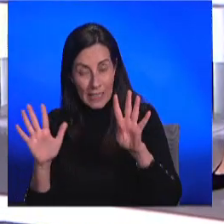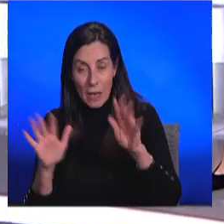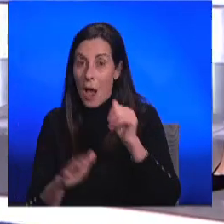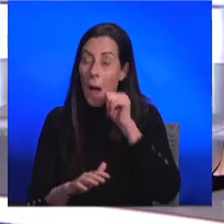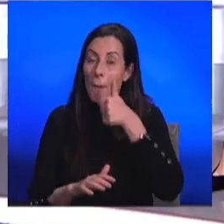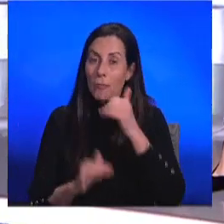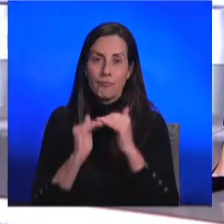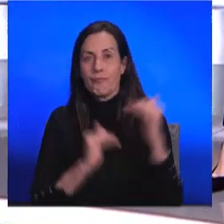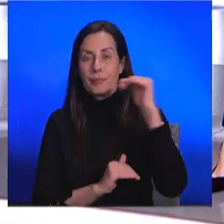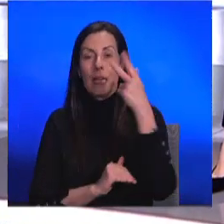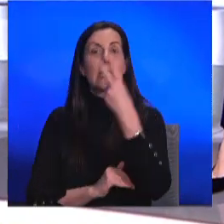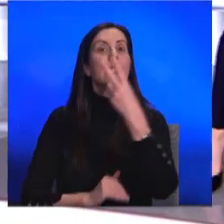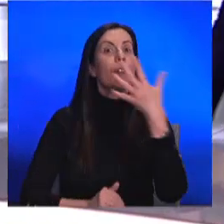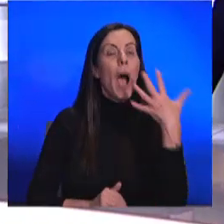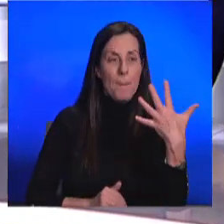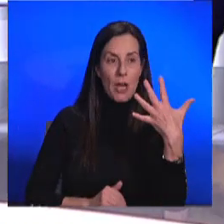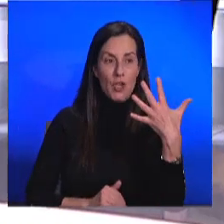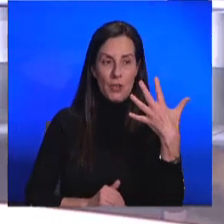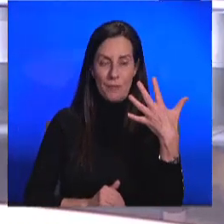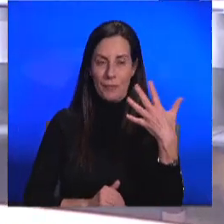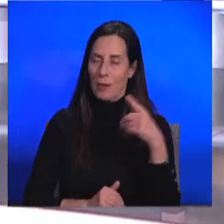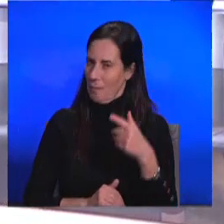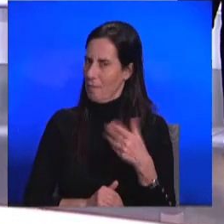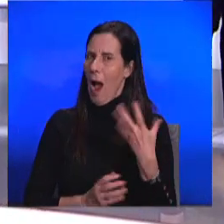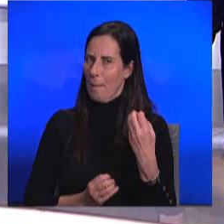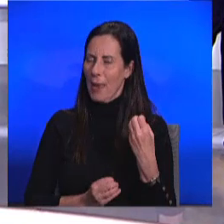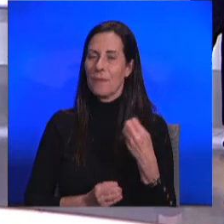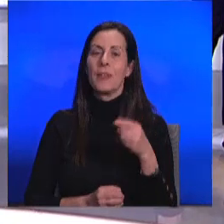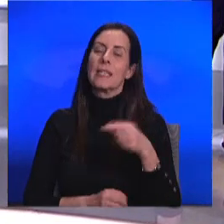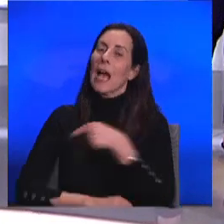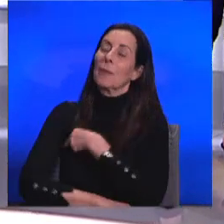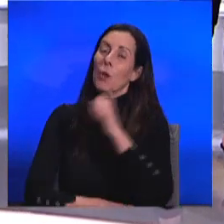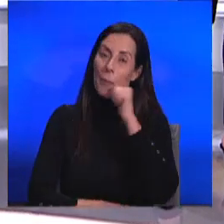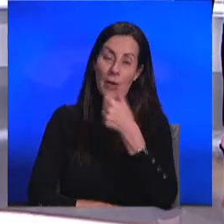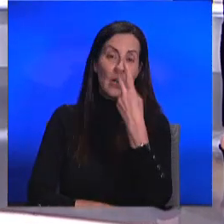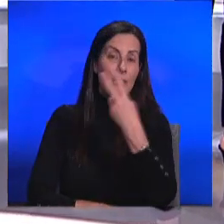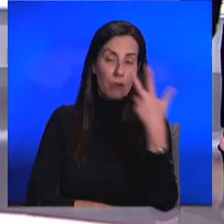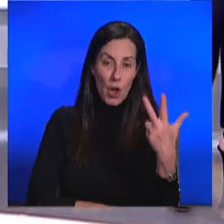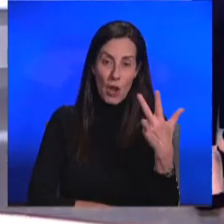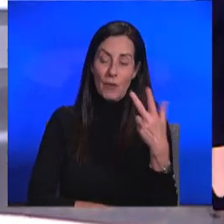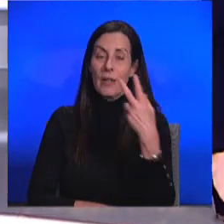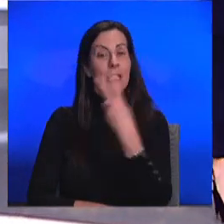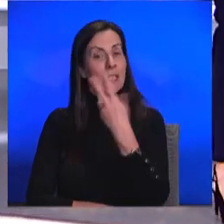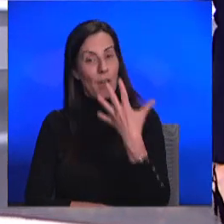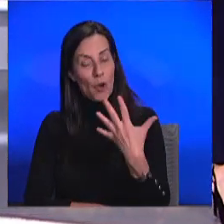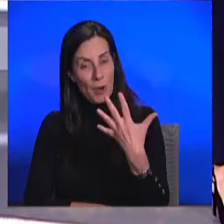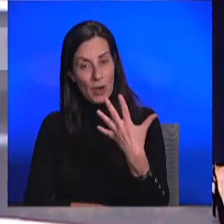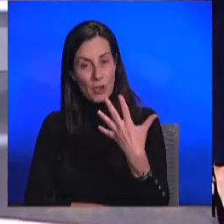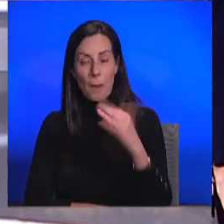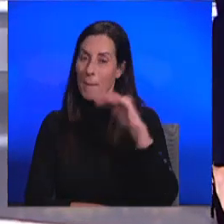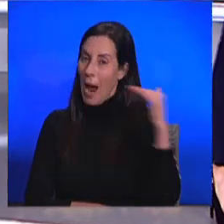כבר 25 מעלות, שזה הרבה. זה הטמפרטורות מחר, 23-25 מעלות